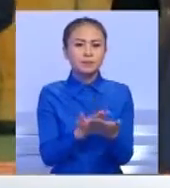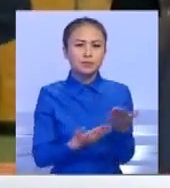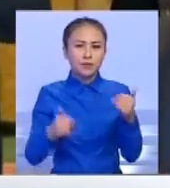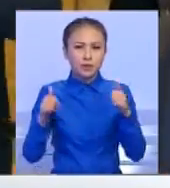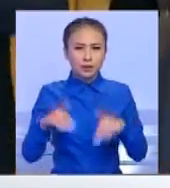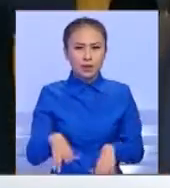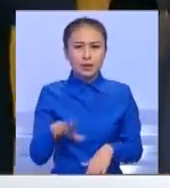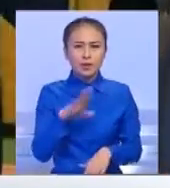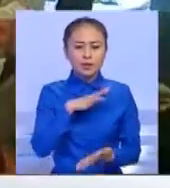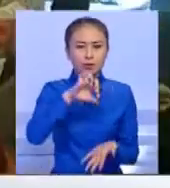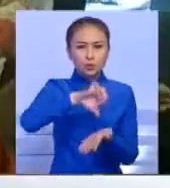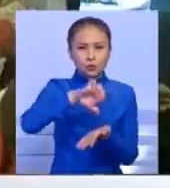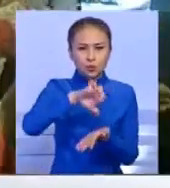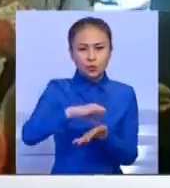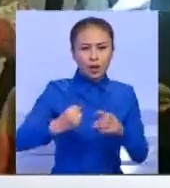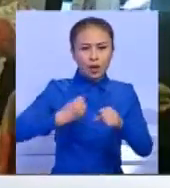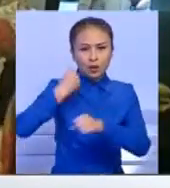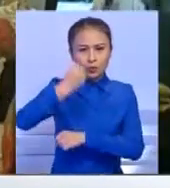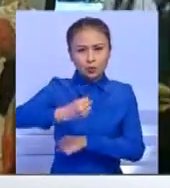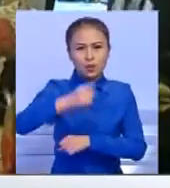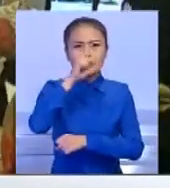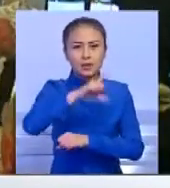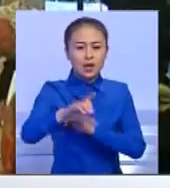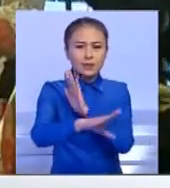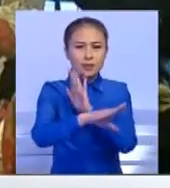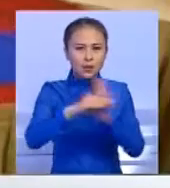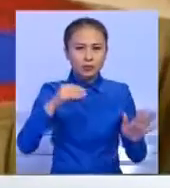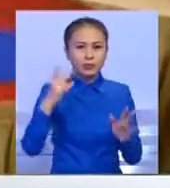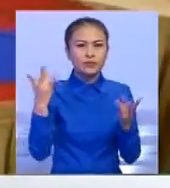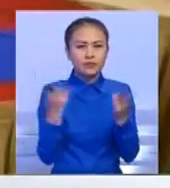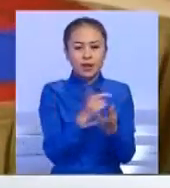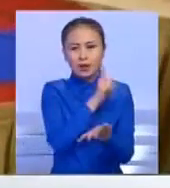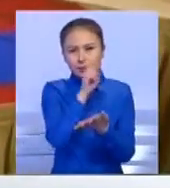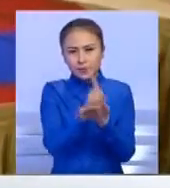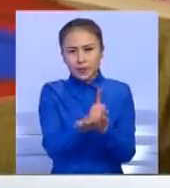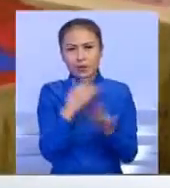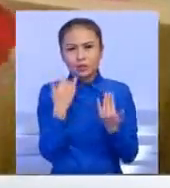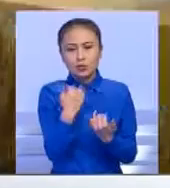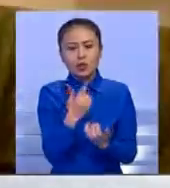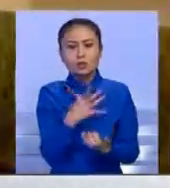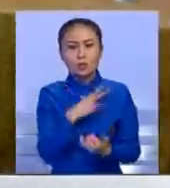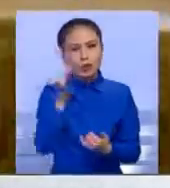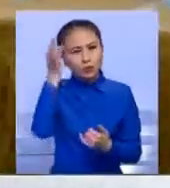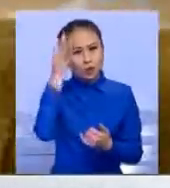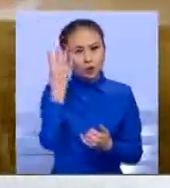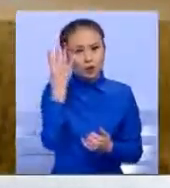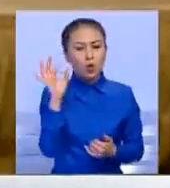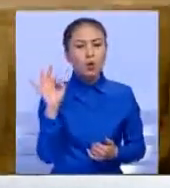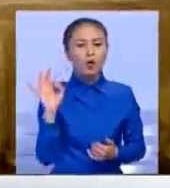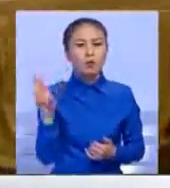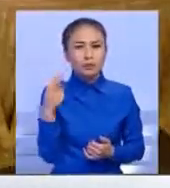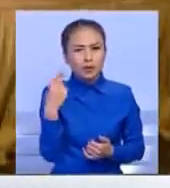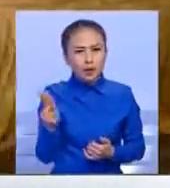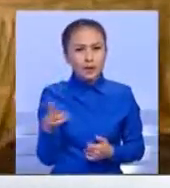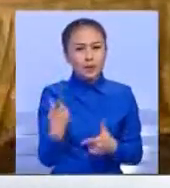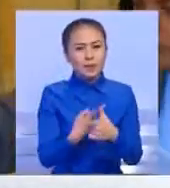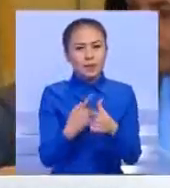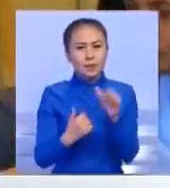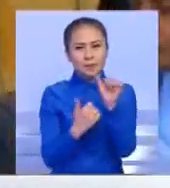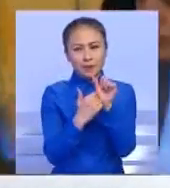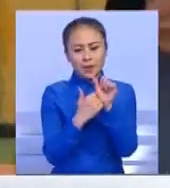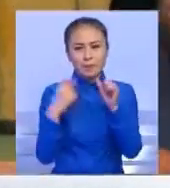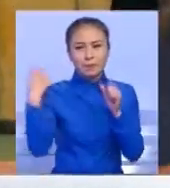қабылдады. Енді оның кандидатурасына қатысты партия сайлау өтуі тиіс. Еске сала кетейік, өткен 1994 4 күні экс-президент